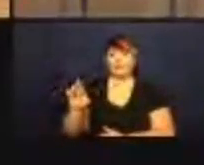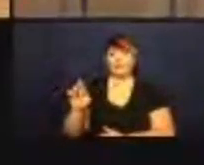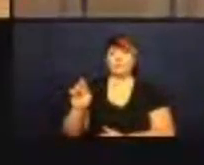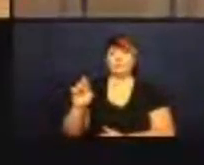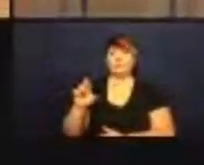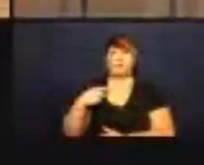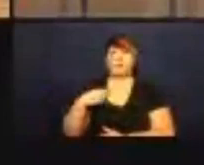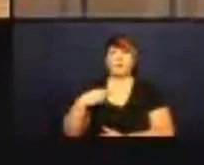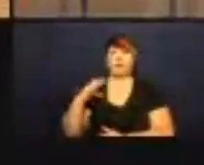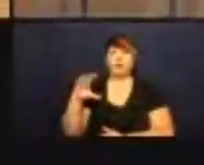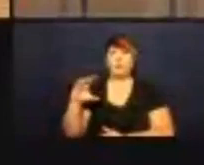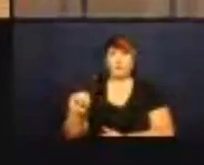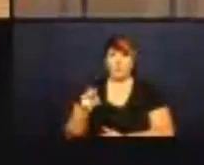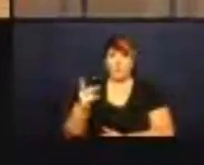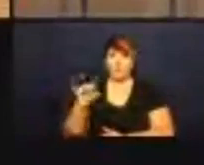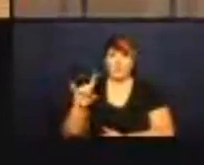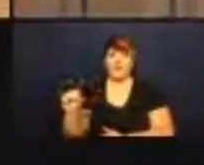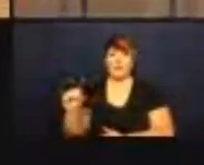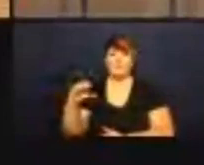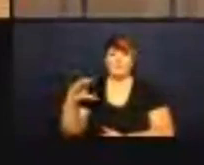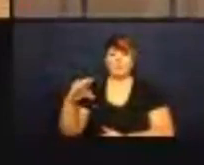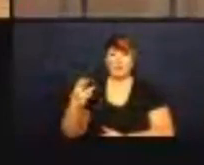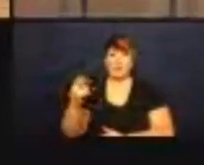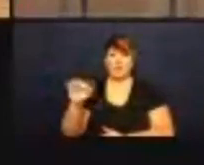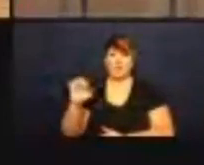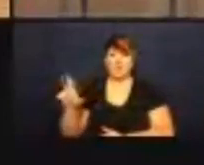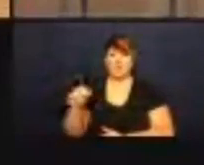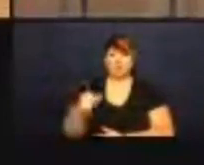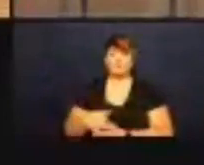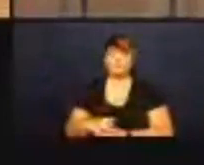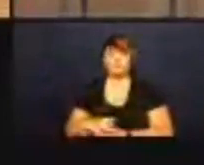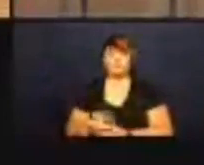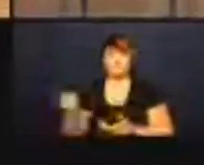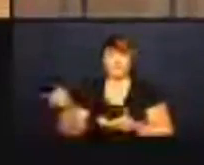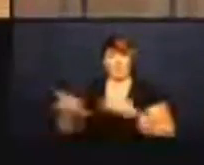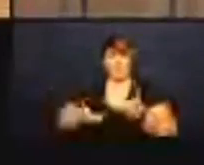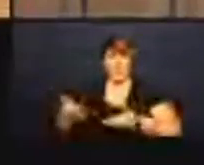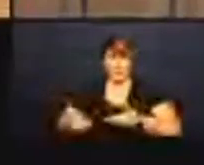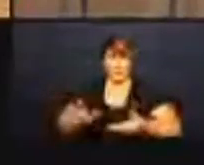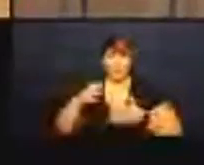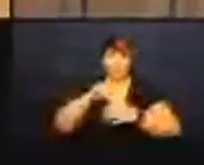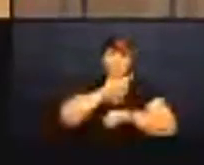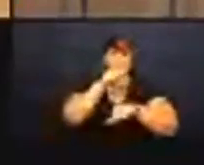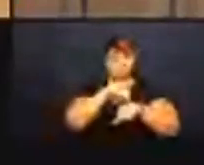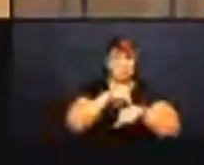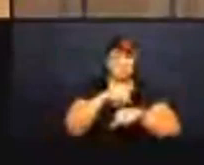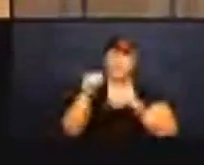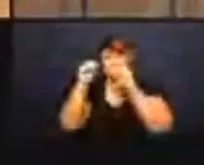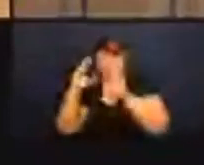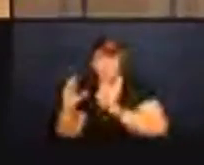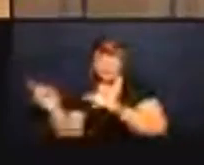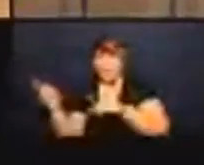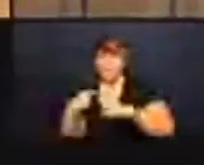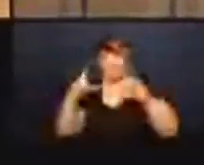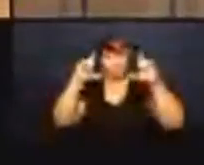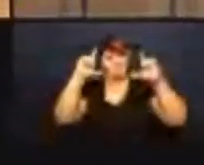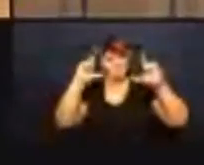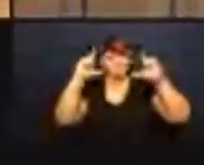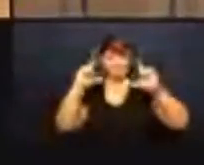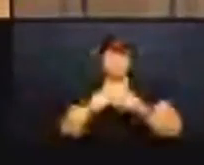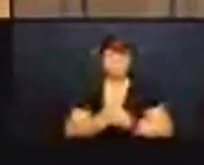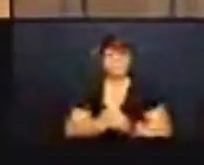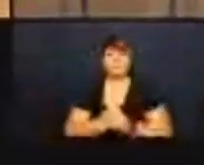na Don Williams. Nina omba wale ambao wako hapa wajitokeze pamoja